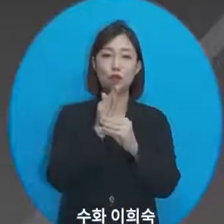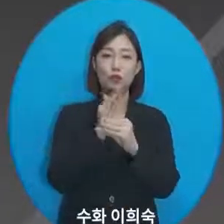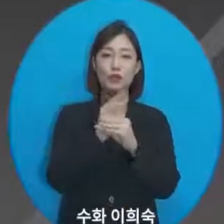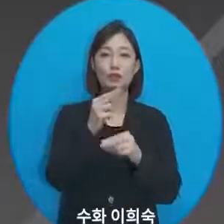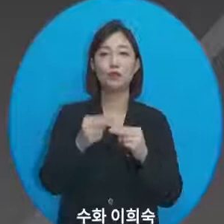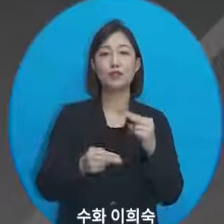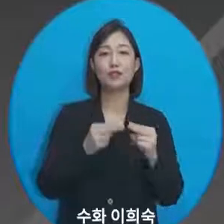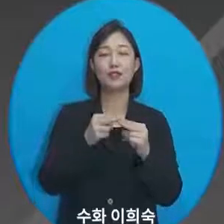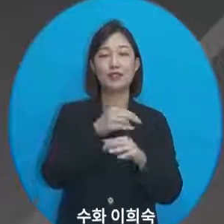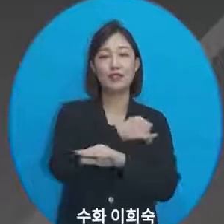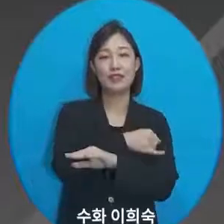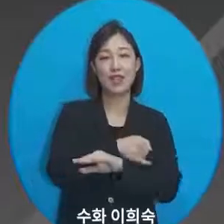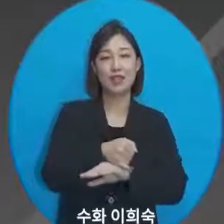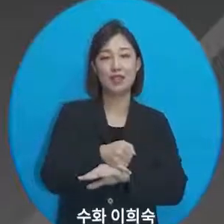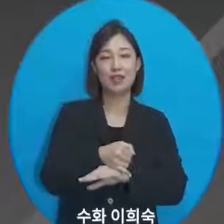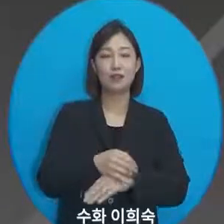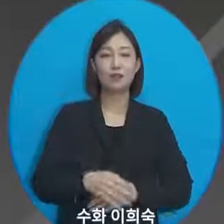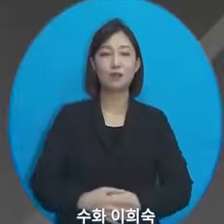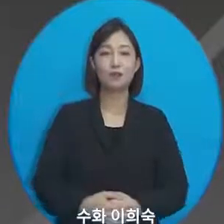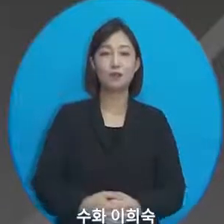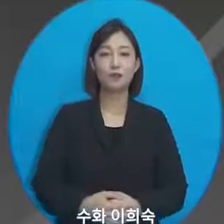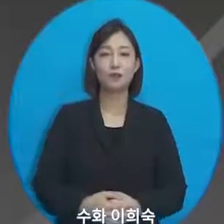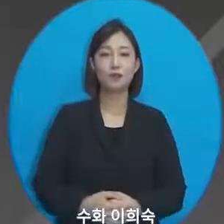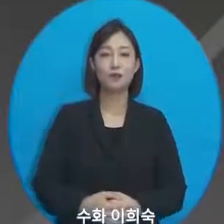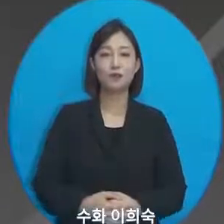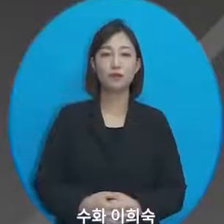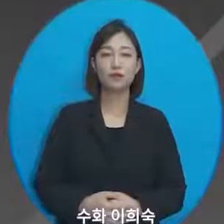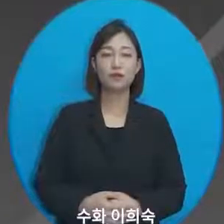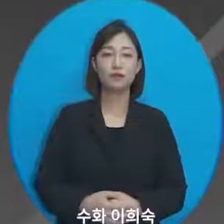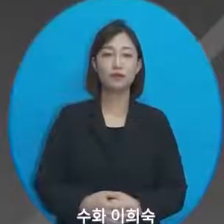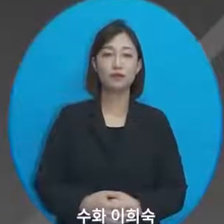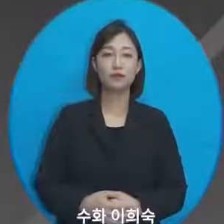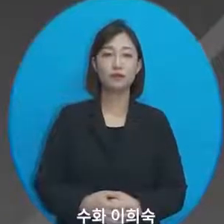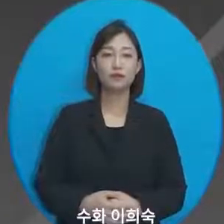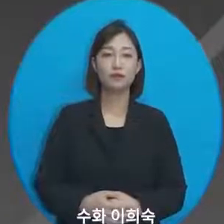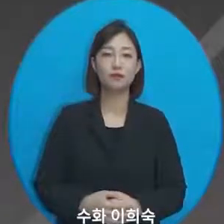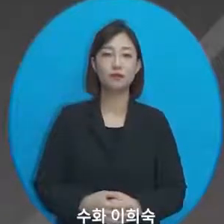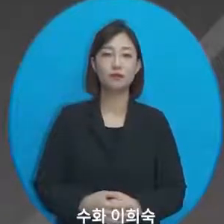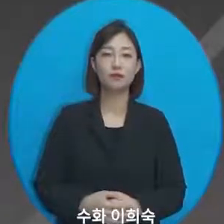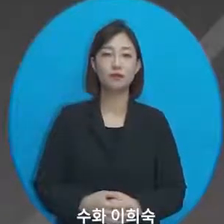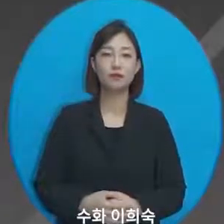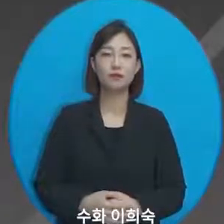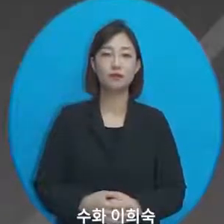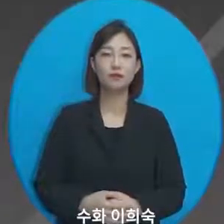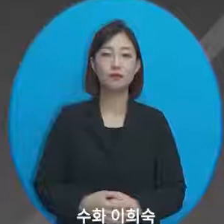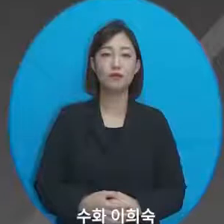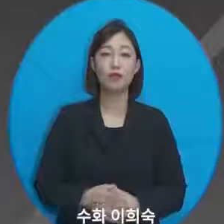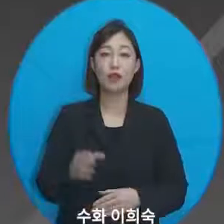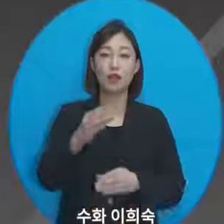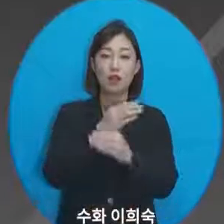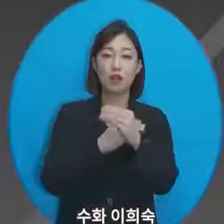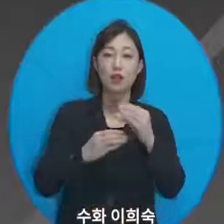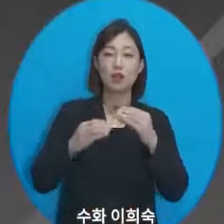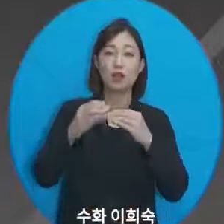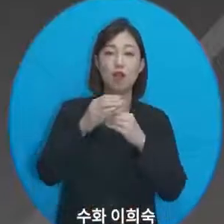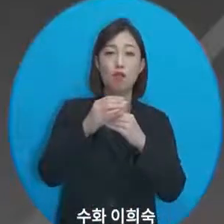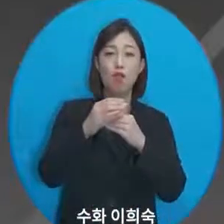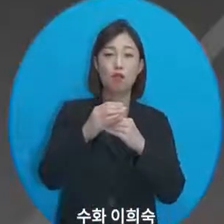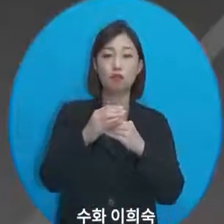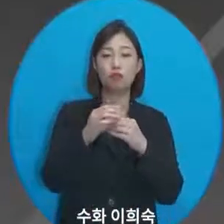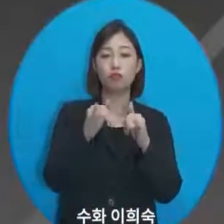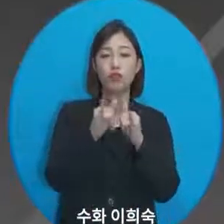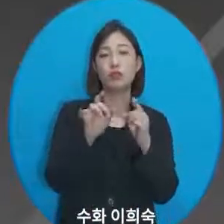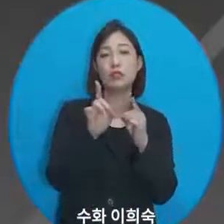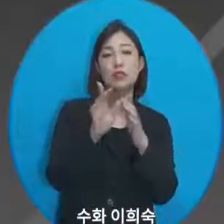디자인의 포괄적 개념으로 다 들어올 수 있다라고 말씀드릴 수가 있습니다. 또한 거기 더불어 무인 시스템